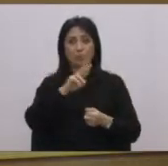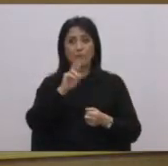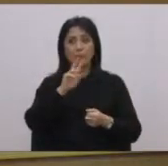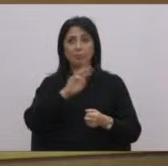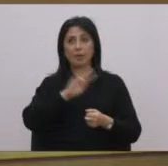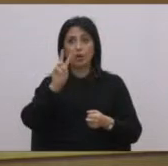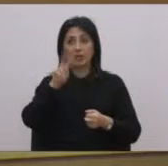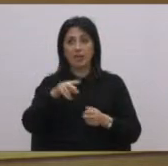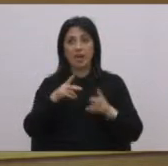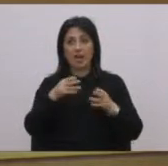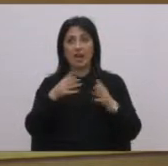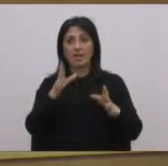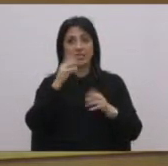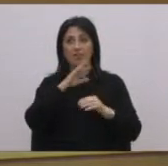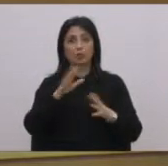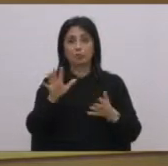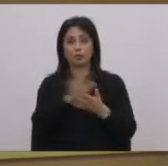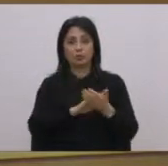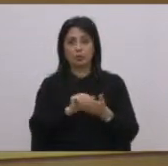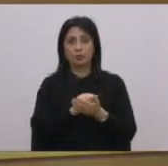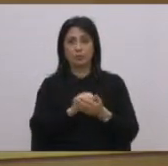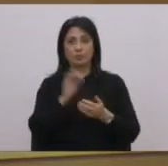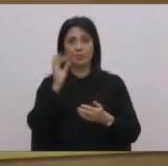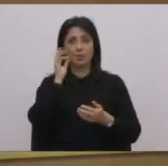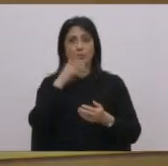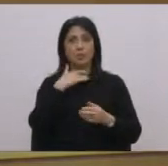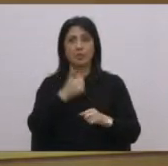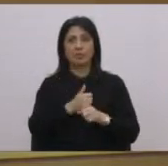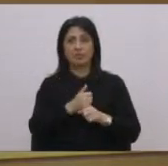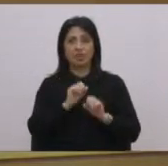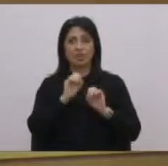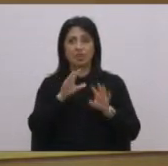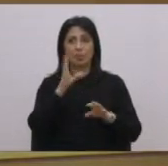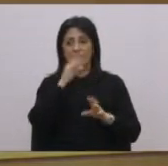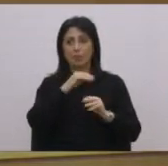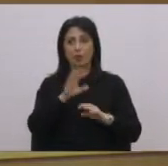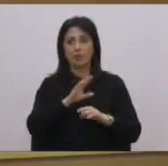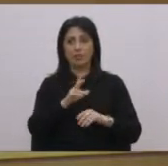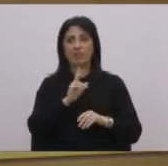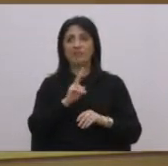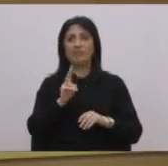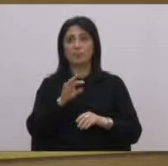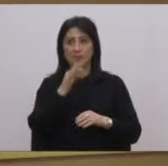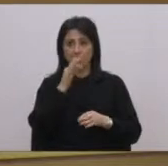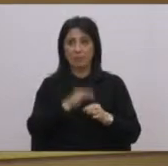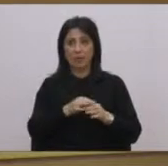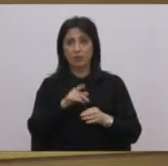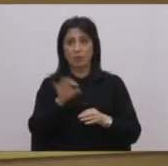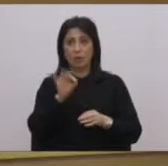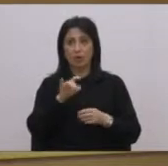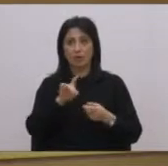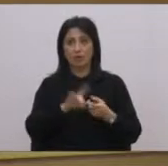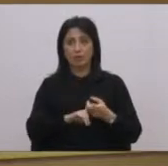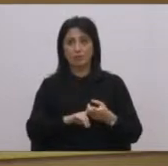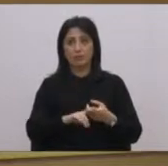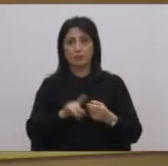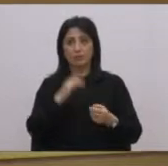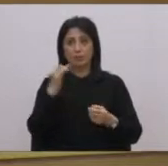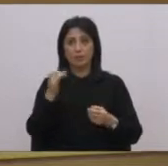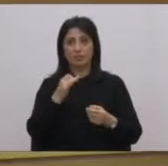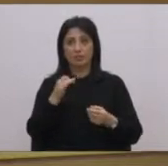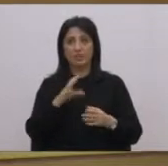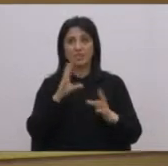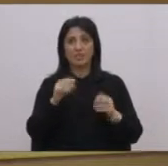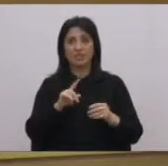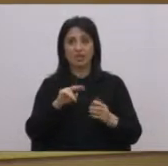დაიხარჯა და გახსნაც კი ვერ მოასწრო ზუგდიდის მერიამ და ჩაბარებაც კი ვერ მოასწრო და ვინმე საერთოდ პასუხი აგო ამასთან დაკავშირებით? ეს მაინტერესებს და